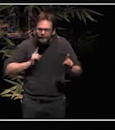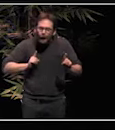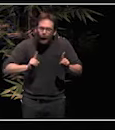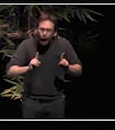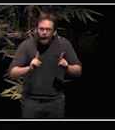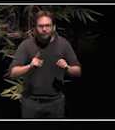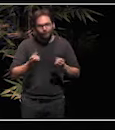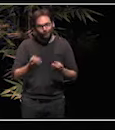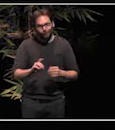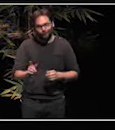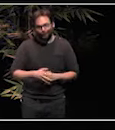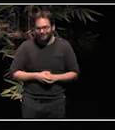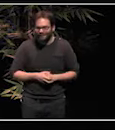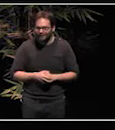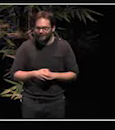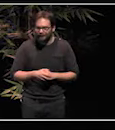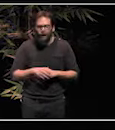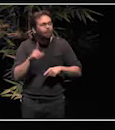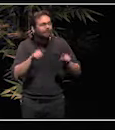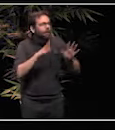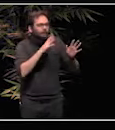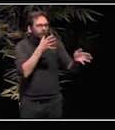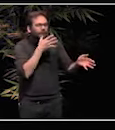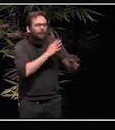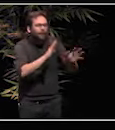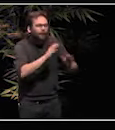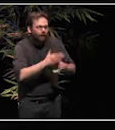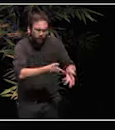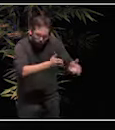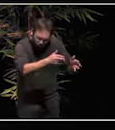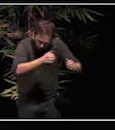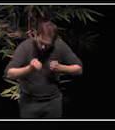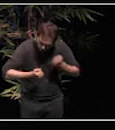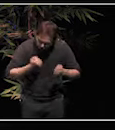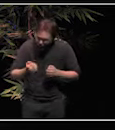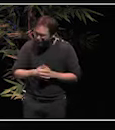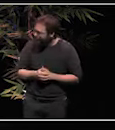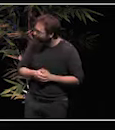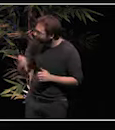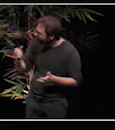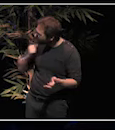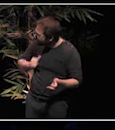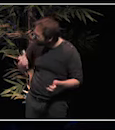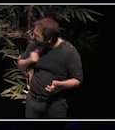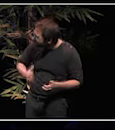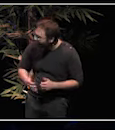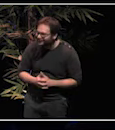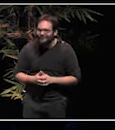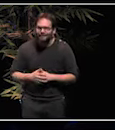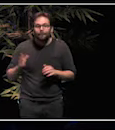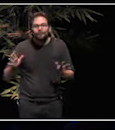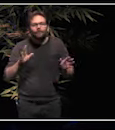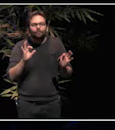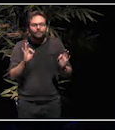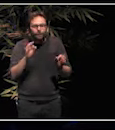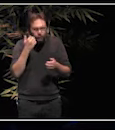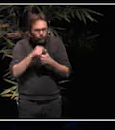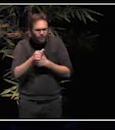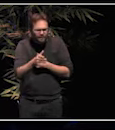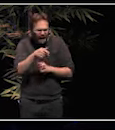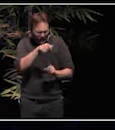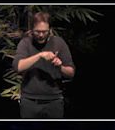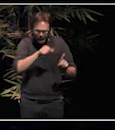mais quelques fois. Puis d'autres, des fois ils me disent non, là c'est pas possible, on te laisse passer. Vous êtes cruel malgré tout. J'ai le souvenir d'un gars. Je ne sais